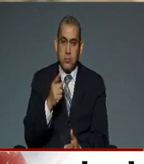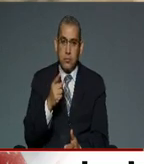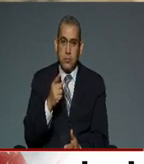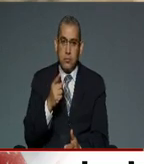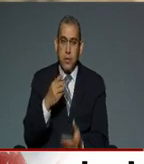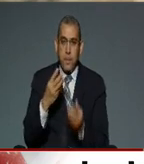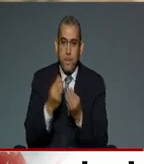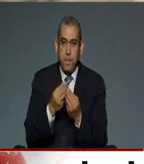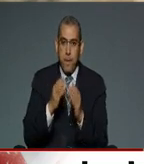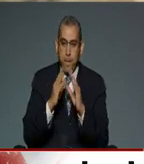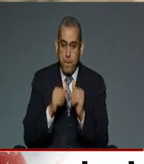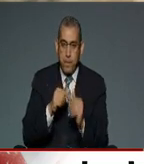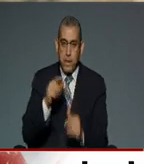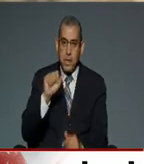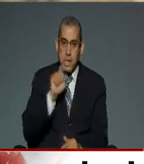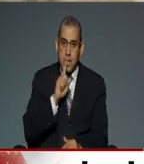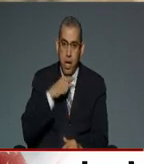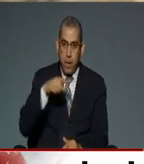ذلك